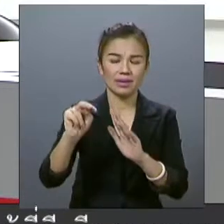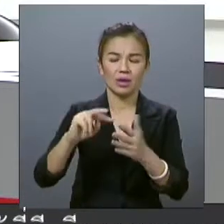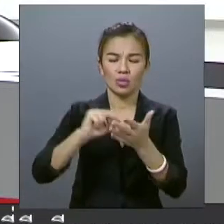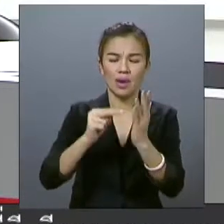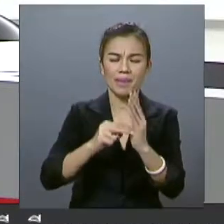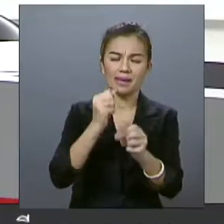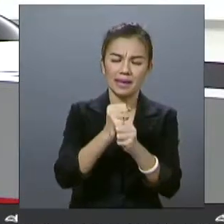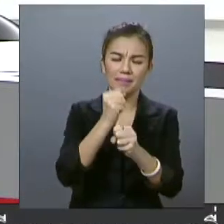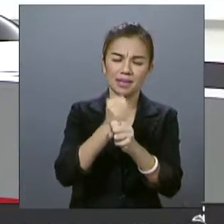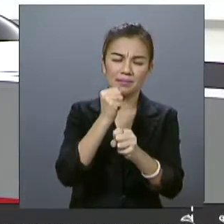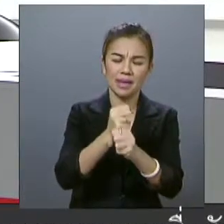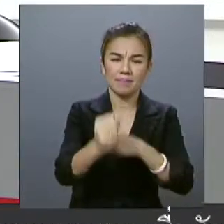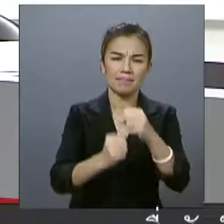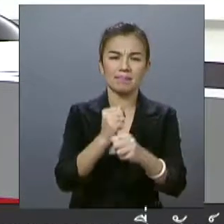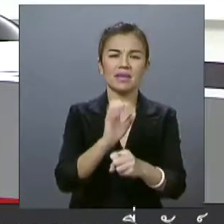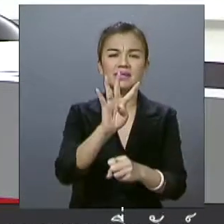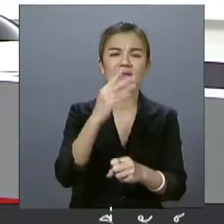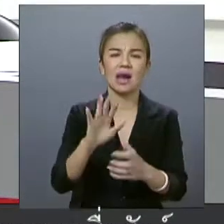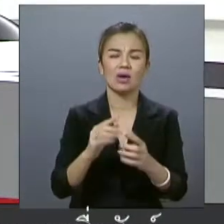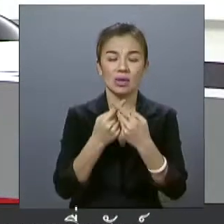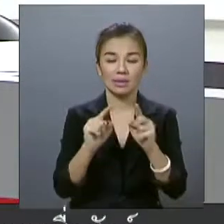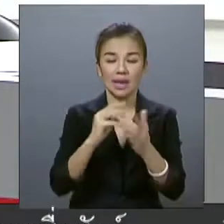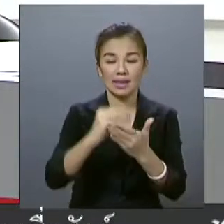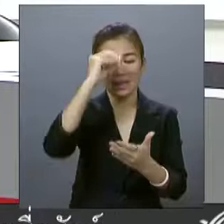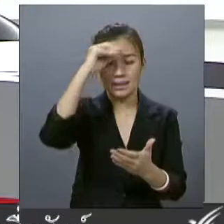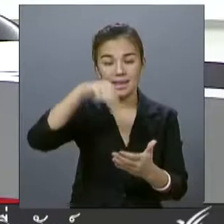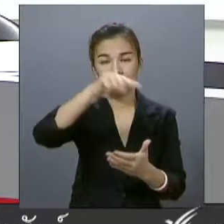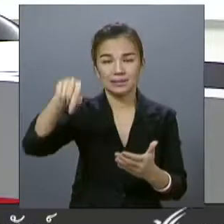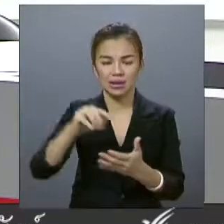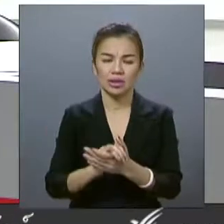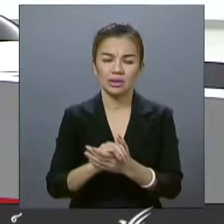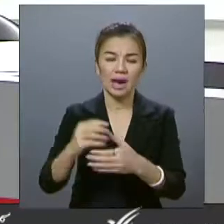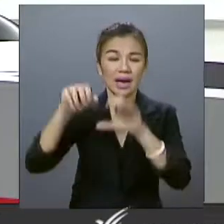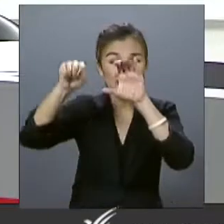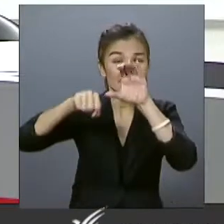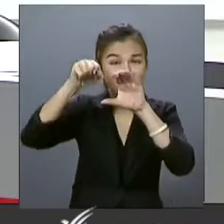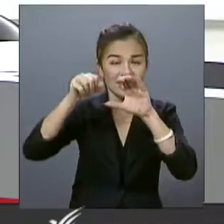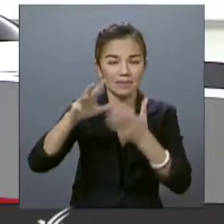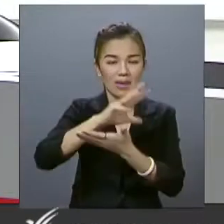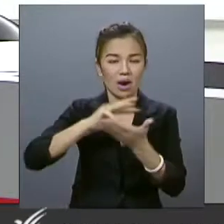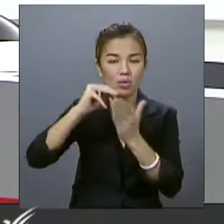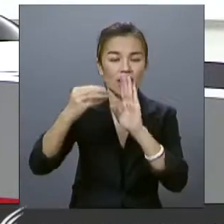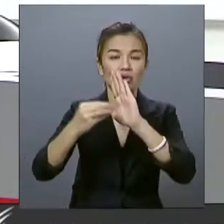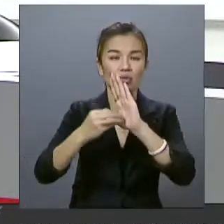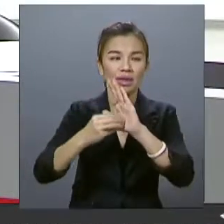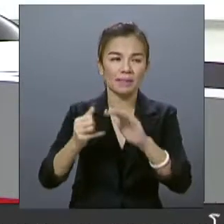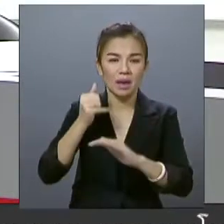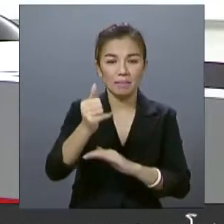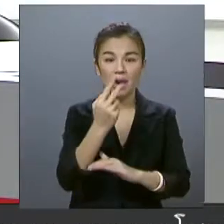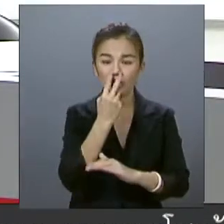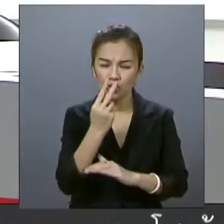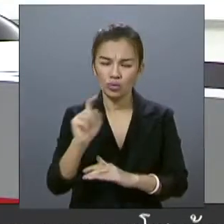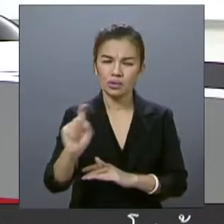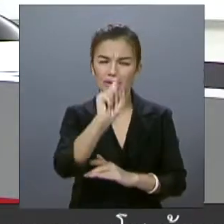นักข่าวพลเมืองเกรียนเจอเก๋าภาควิชาวารสารศาสตร์คณะนิเทศศาสตร์มหาวิทยาลัยกรุงเทพลงพื้นที่แล้วก็ตั้งคำถามกับ